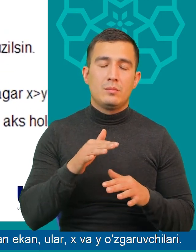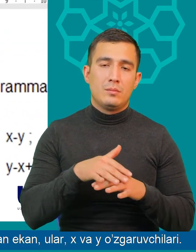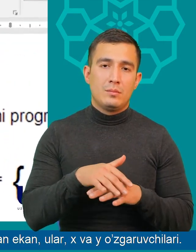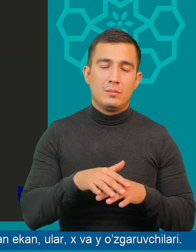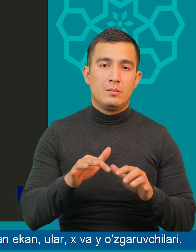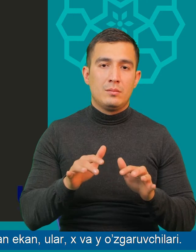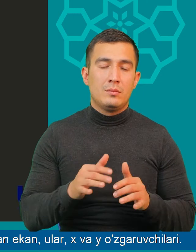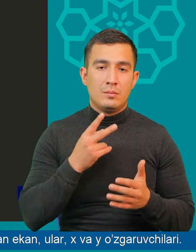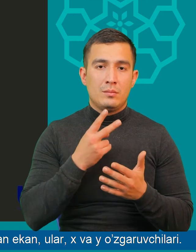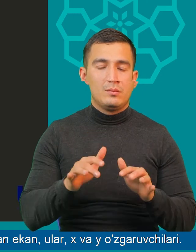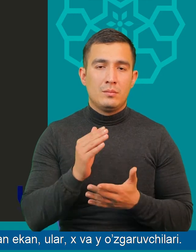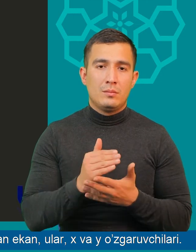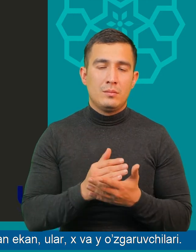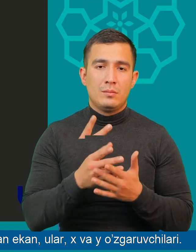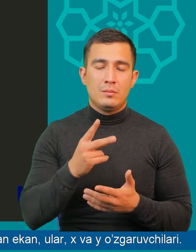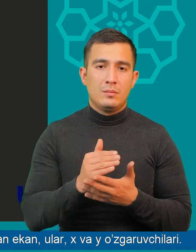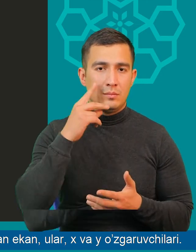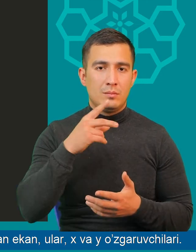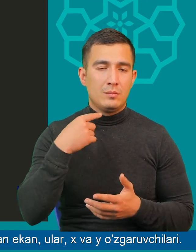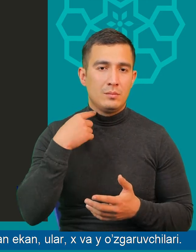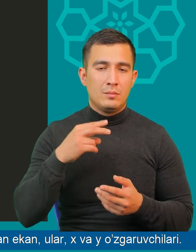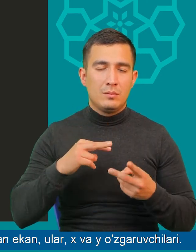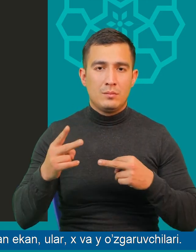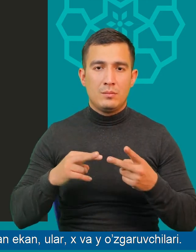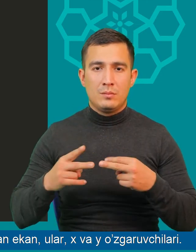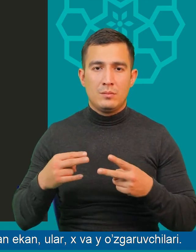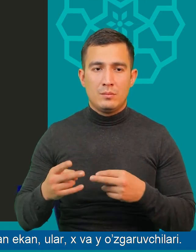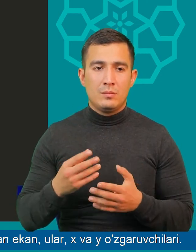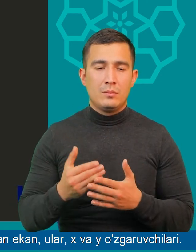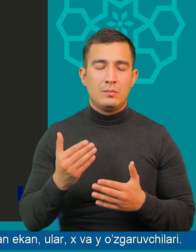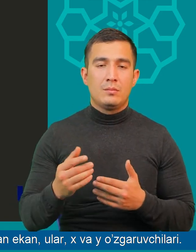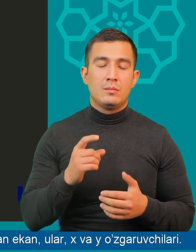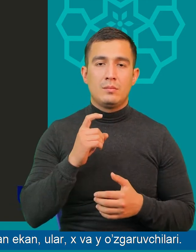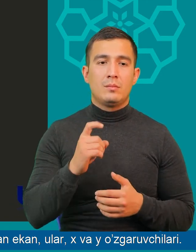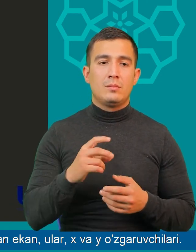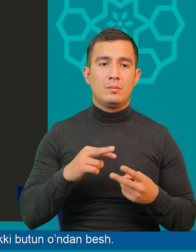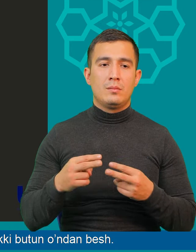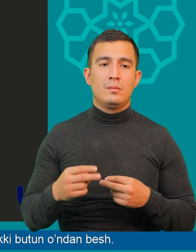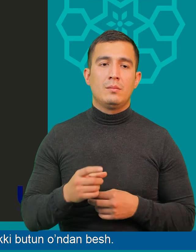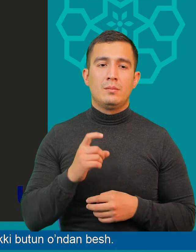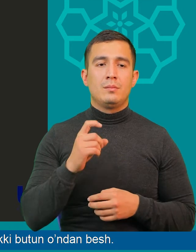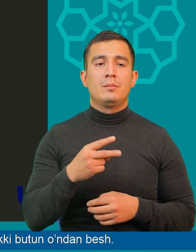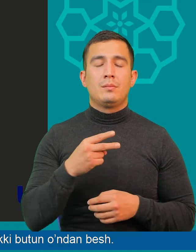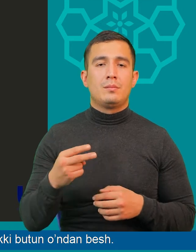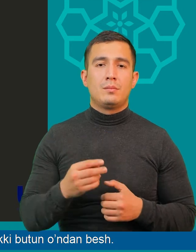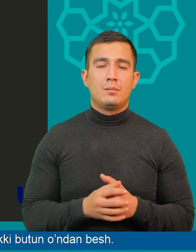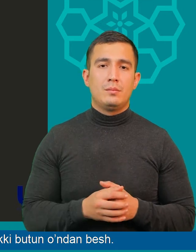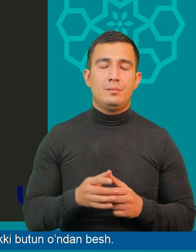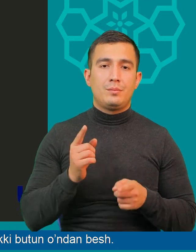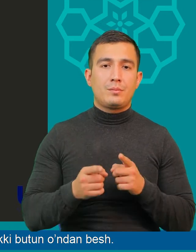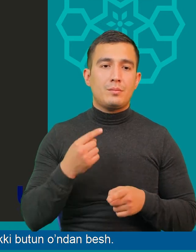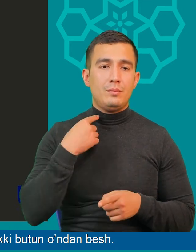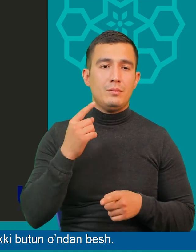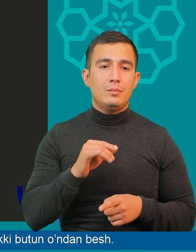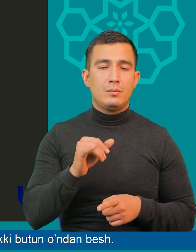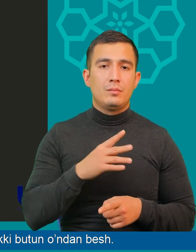ko'rib chiqamiz. Demak, ikkita o'zgaruvchi berilgan ekan. X va Y o'zgaruvchilari, ularni kiritib olamiz. X barobar haqiqiy son